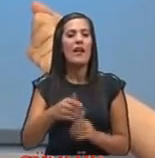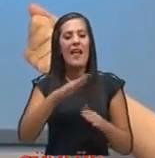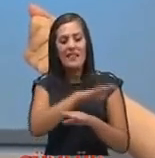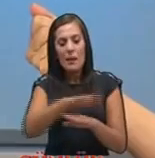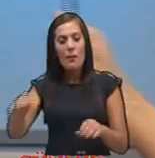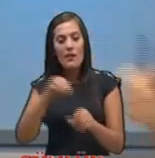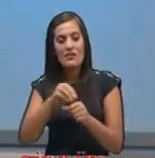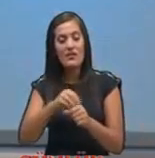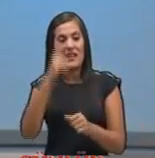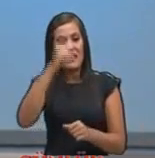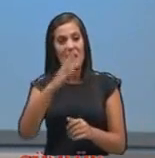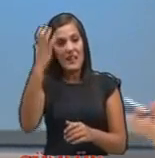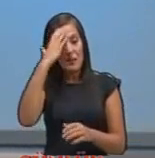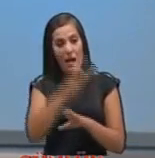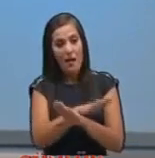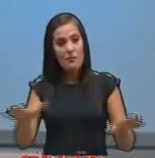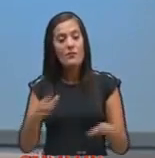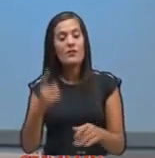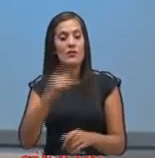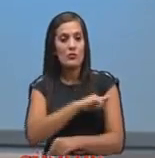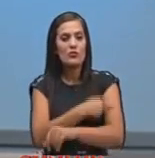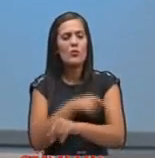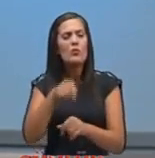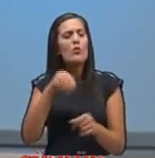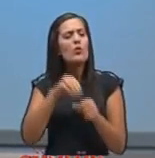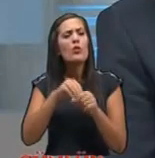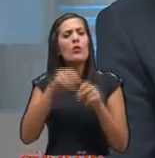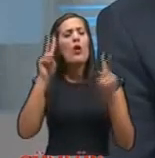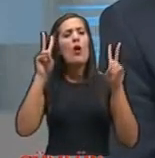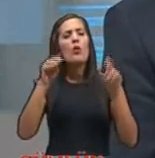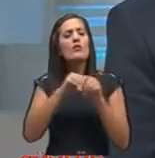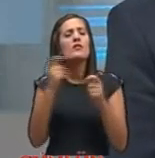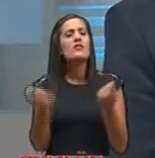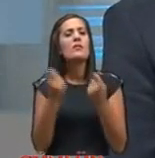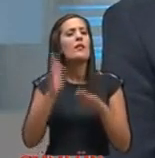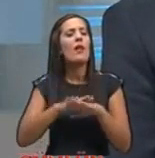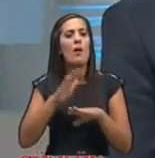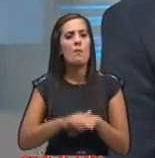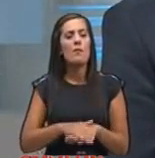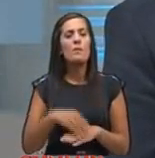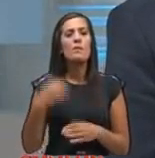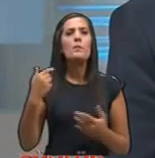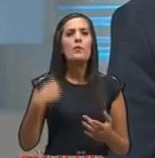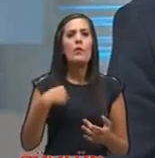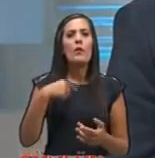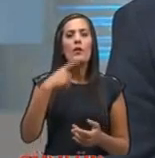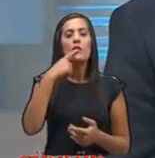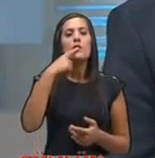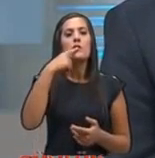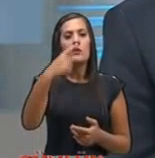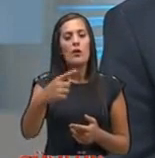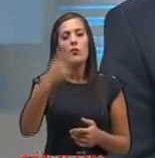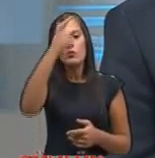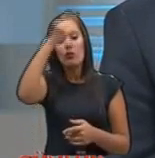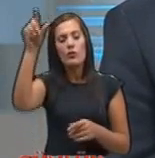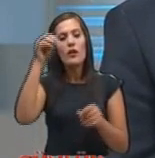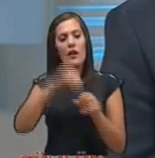yukarıyı sağlam tutan kısım. Ne çalışmalar yapıyorsunuz bu konuda? Şimdi şöyle söyleyeyim,